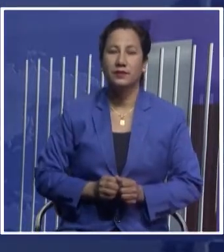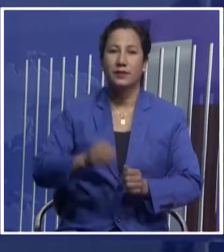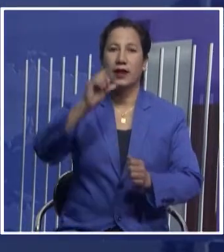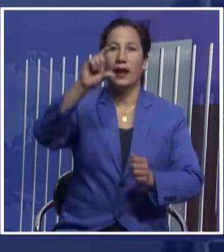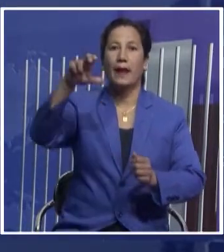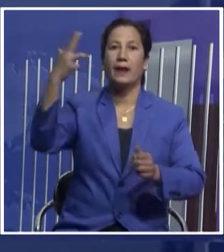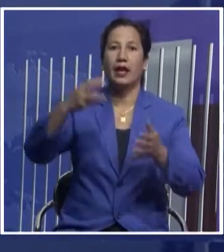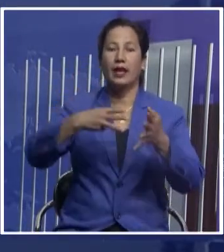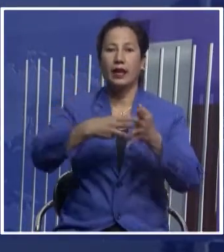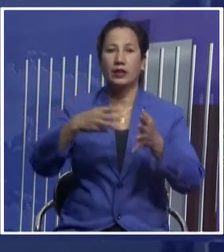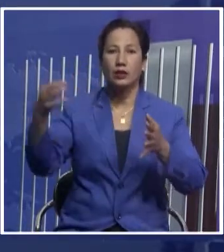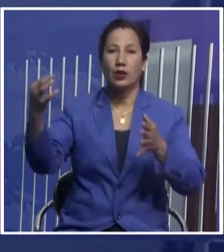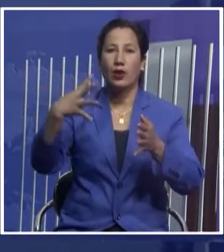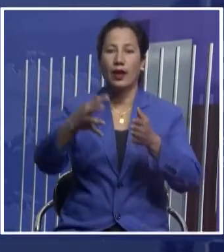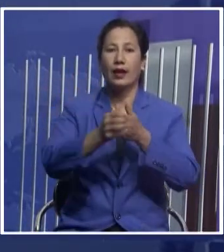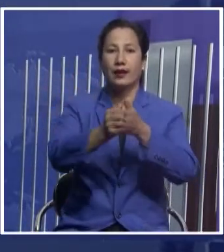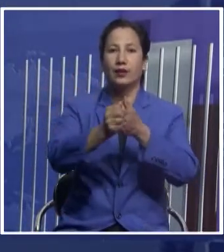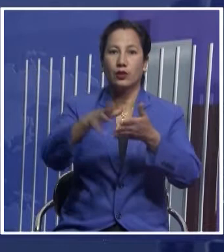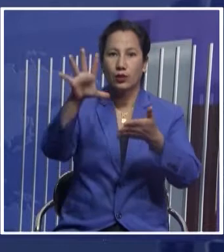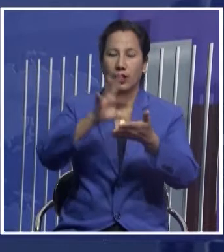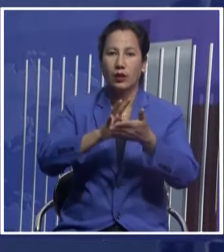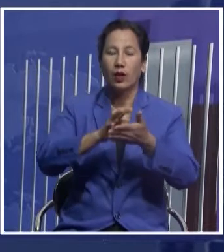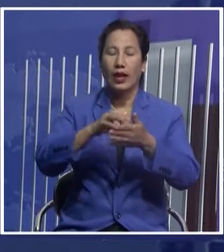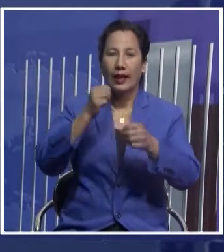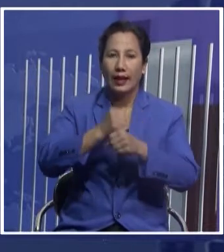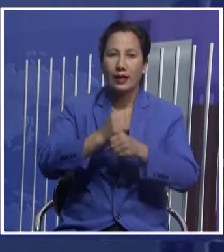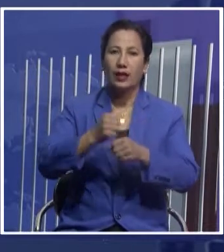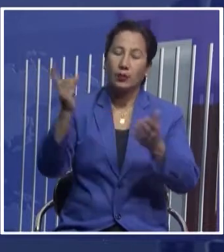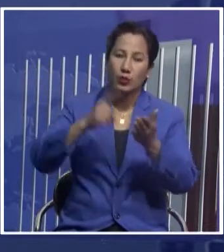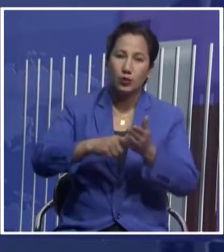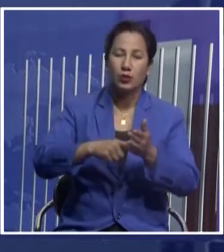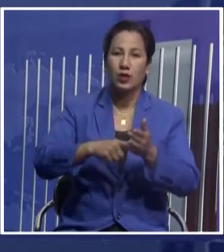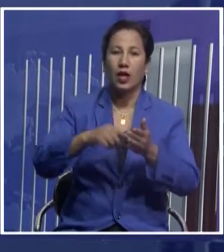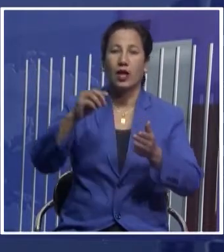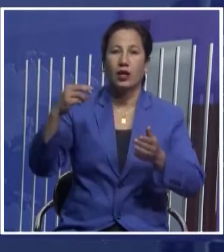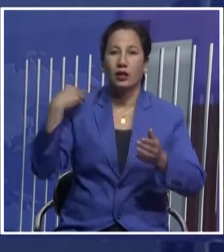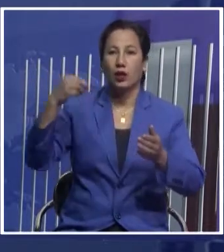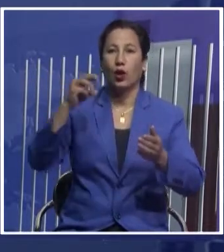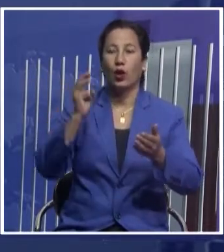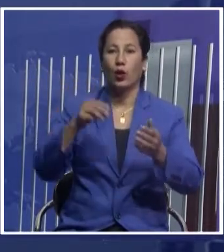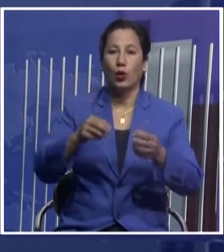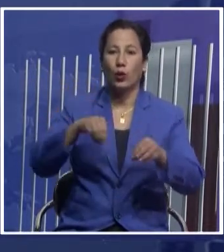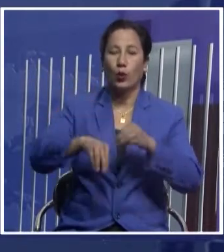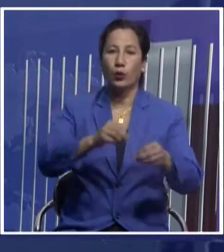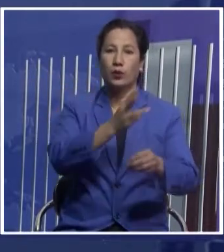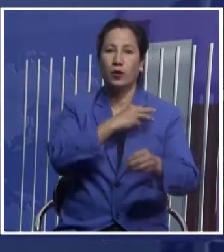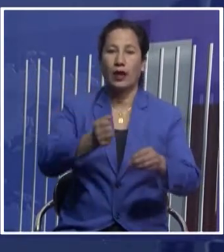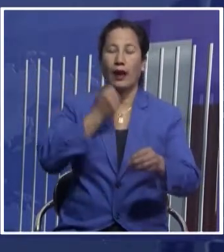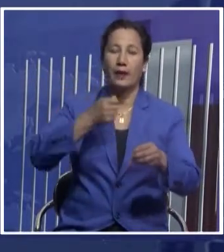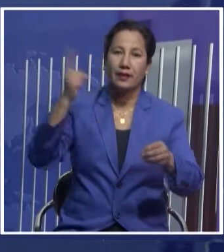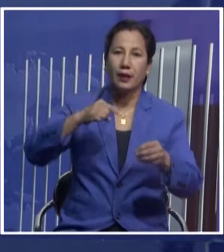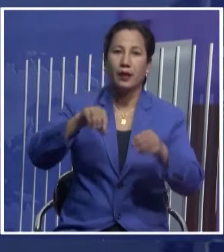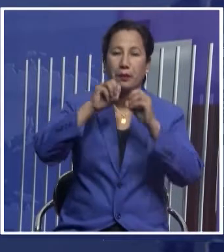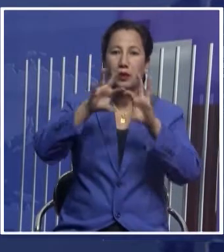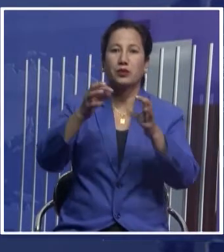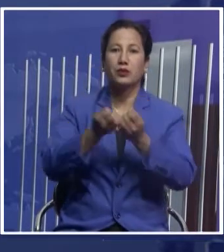नेपाली कंग्रेसको नयाँ नेतृत्व चयनका लागि प्रक्रिया जारी छ उम्मेदवारहरूले जितको आआफ्नै दाबी प्रस्तुत